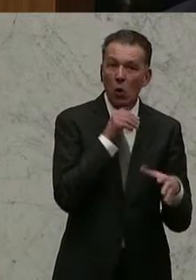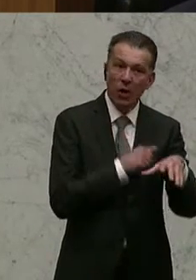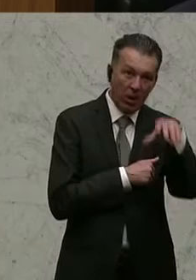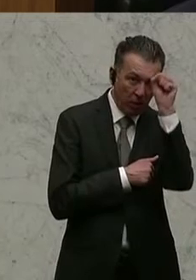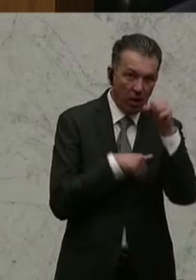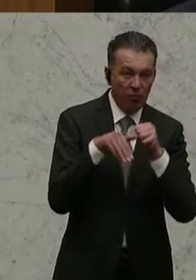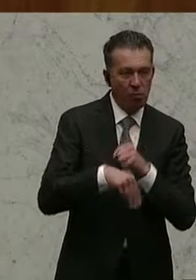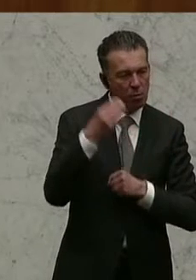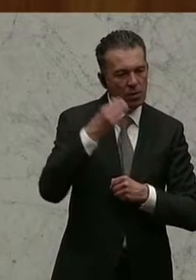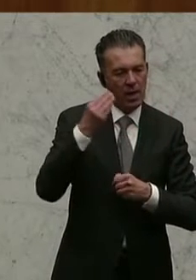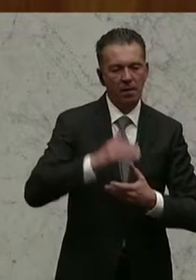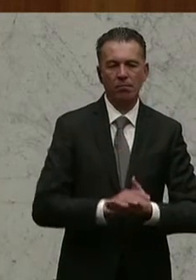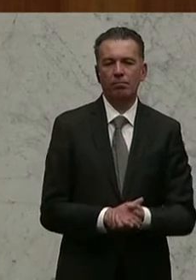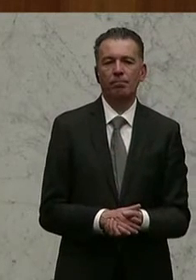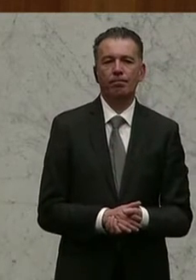lernen müssen.